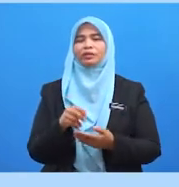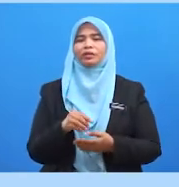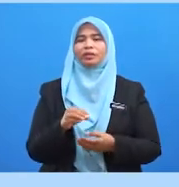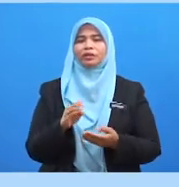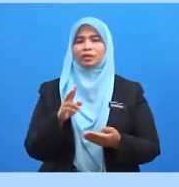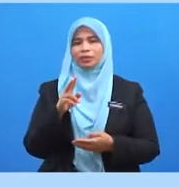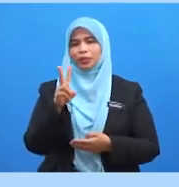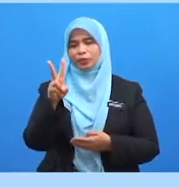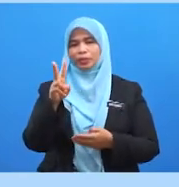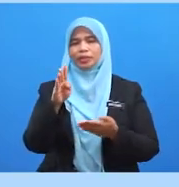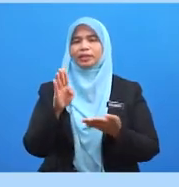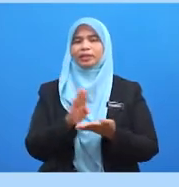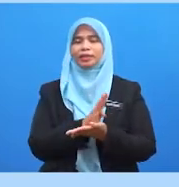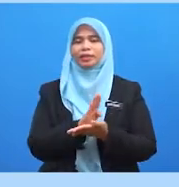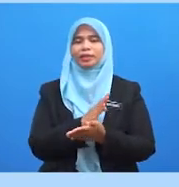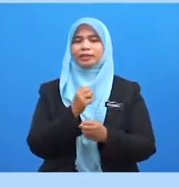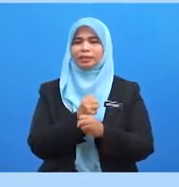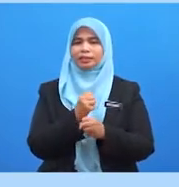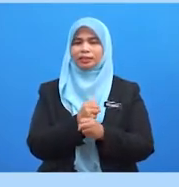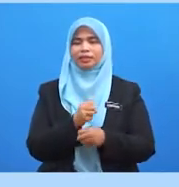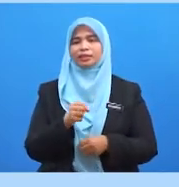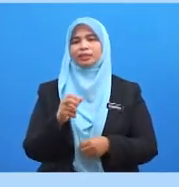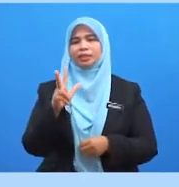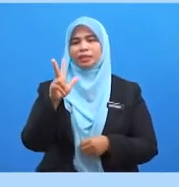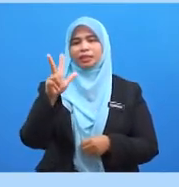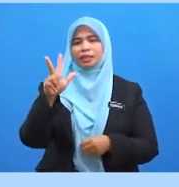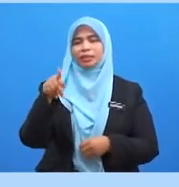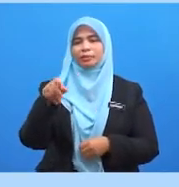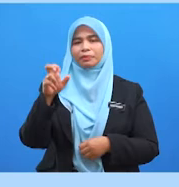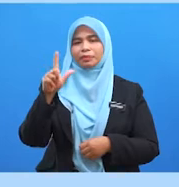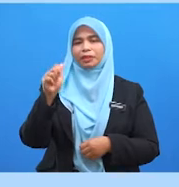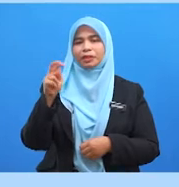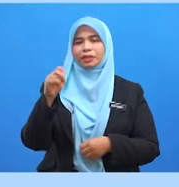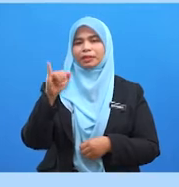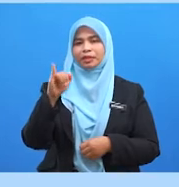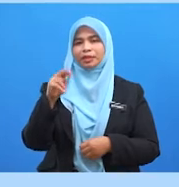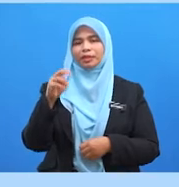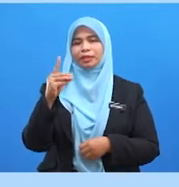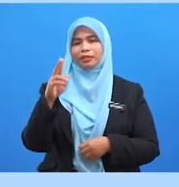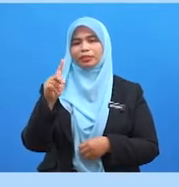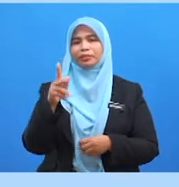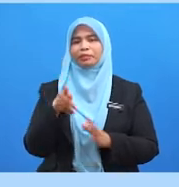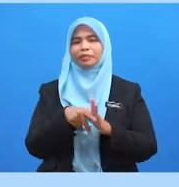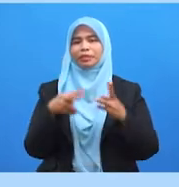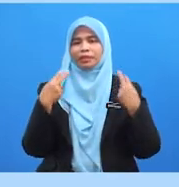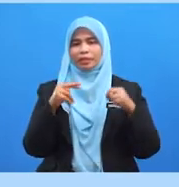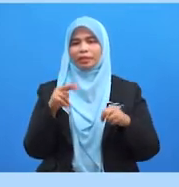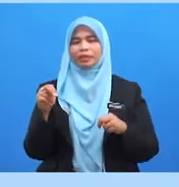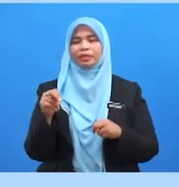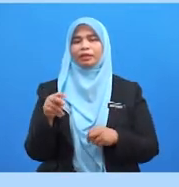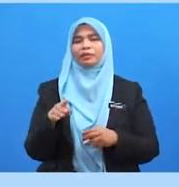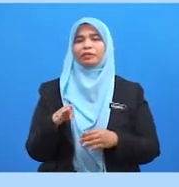2. Kertas kerja, 3. Pelan induk perniagaan,